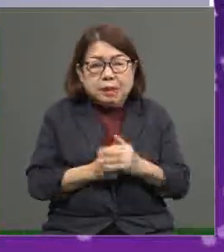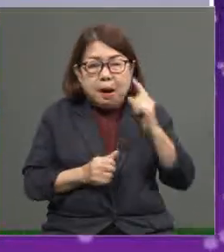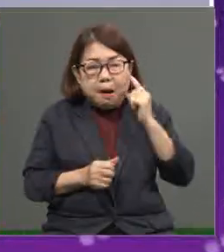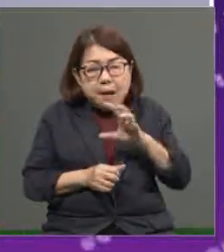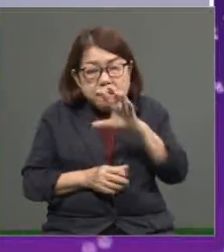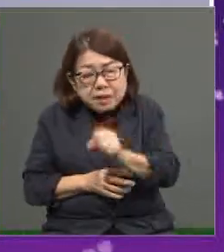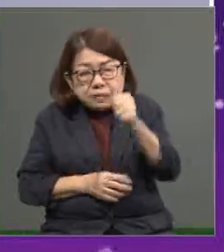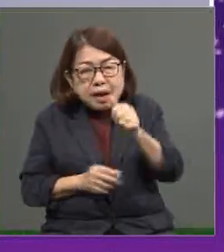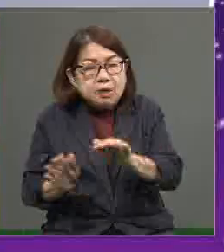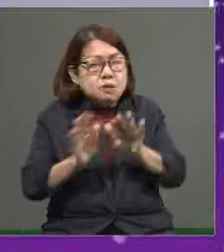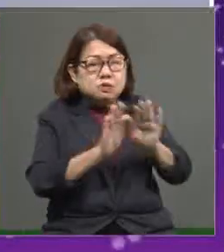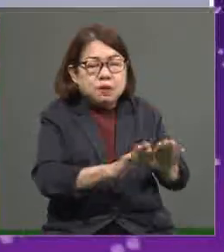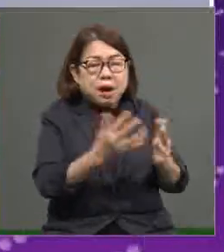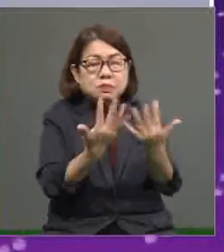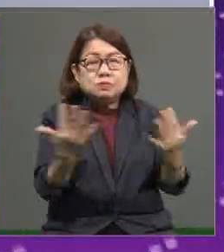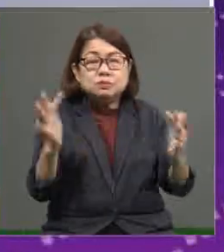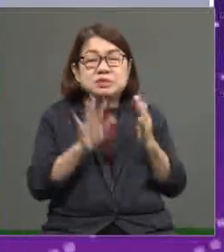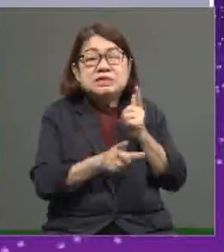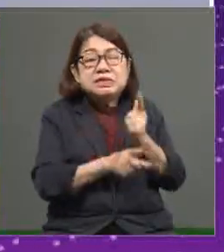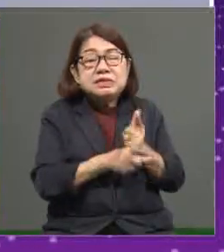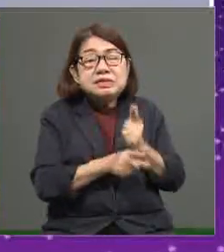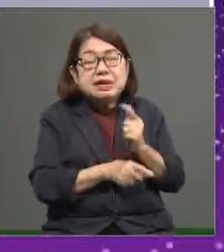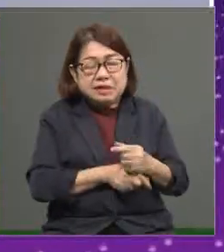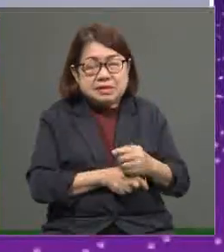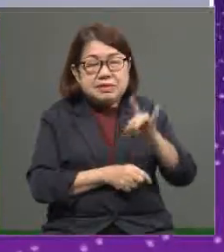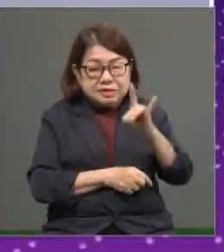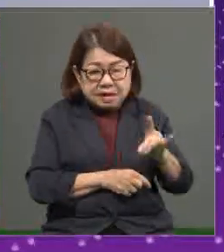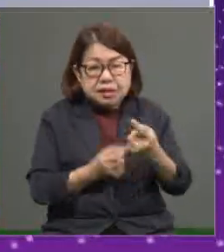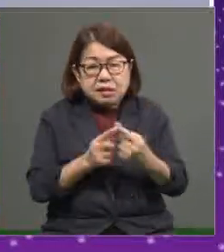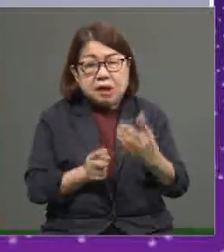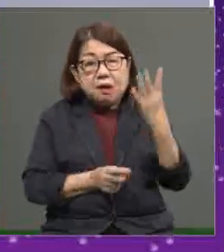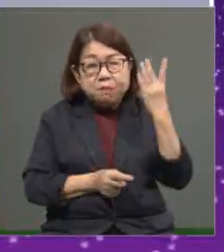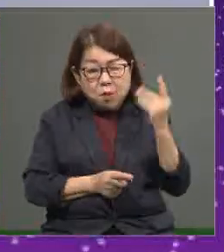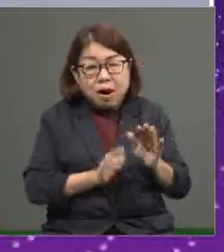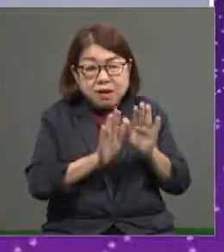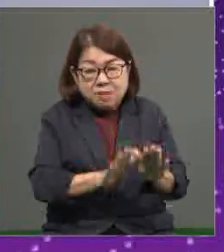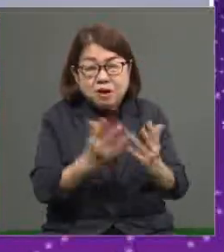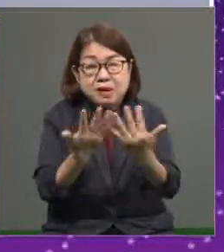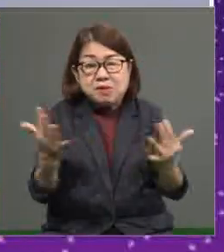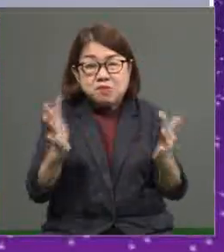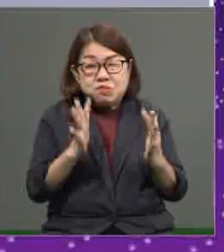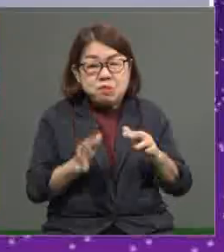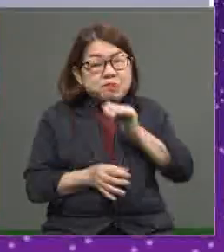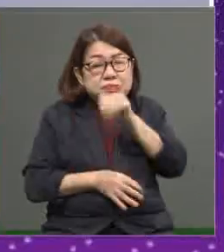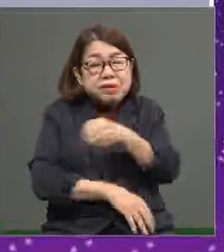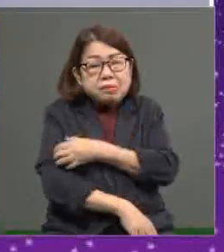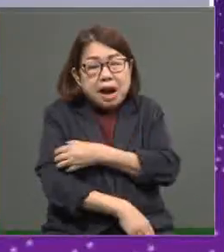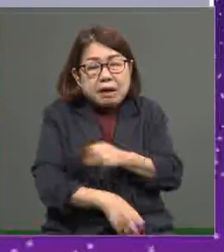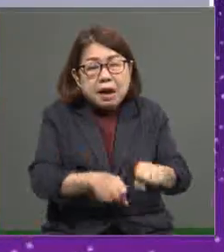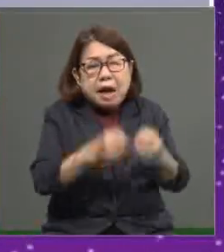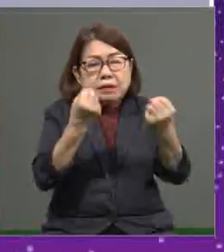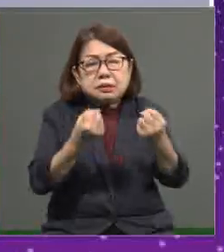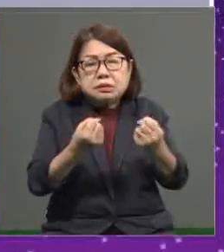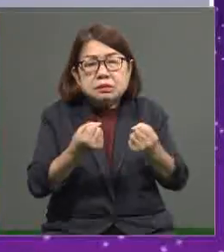กรงดูแลที่สถานอนุบาลสัตว์ปรากฏว่าเมื่อวานนี้กรงที่สถานอนุบาลสัตว์เทศบาลเมืองลพบุรีเนี่ยชำรุดแล้ว